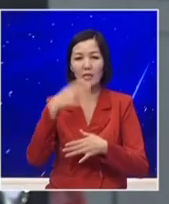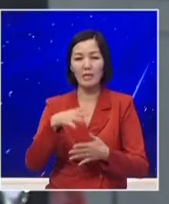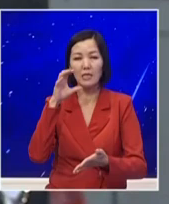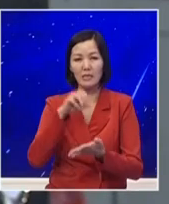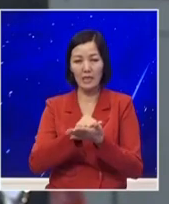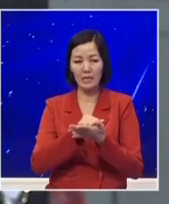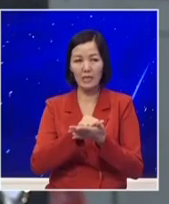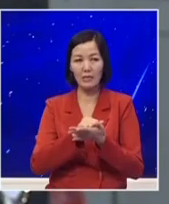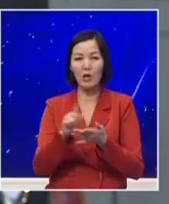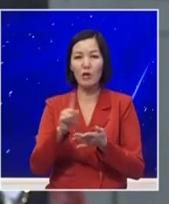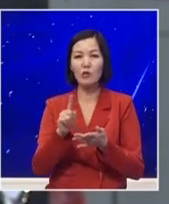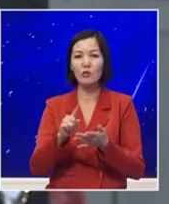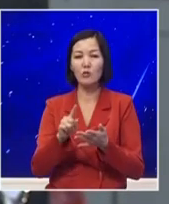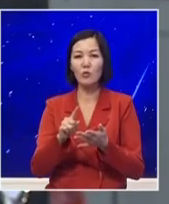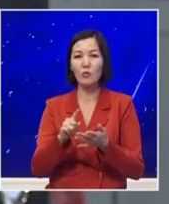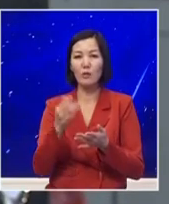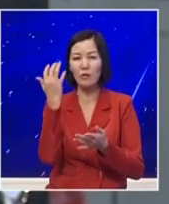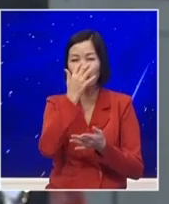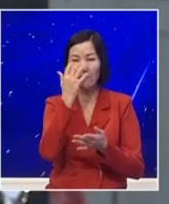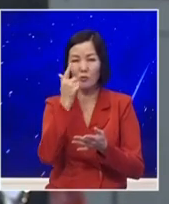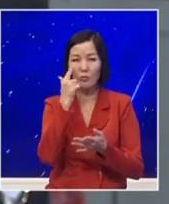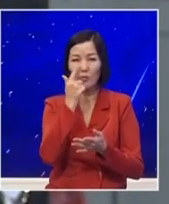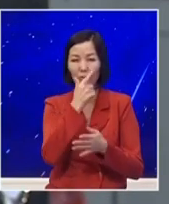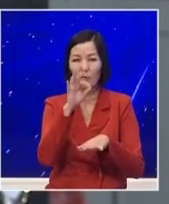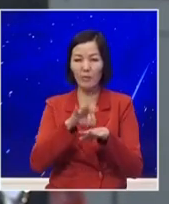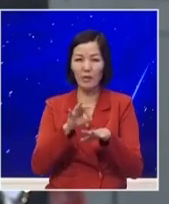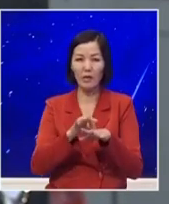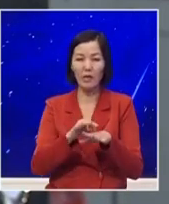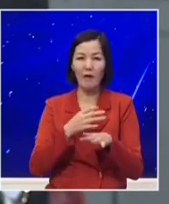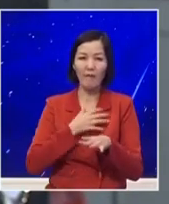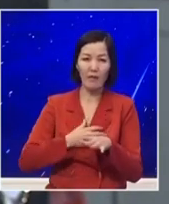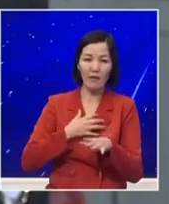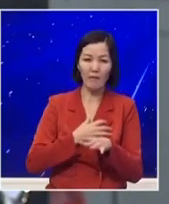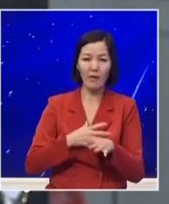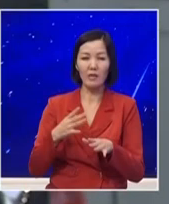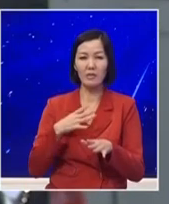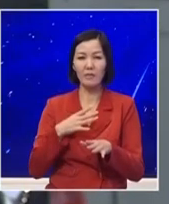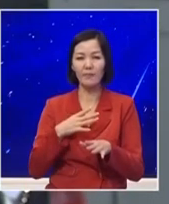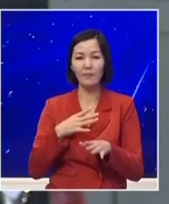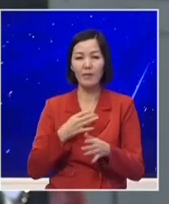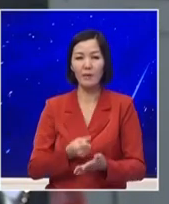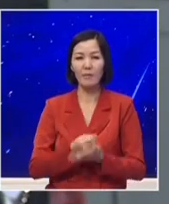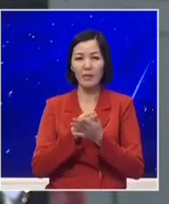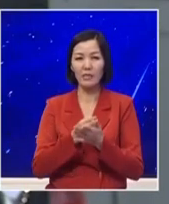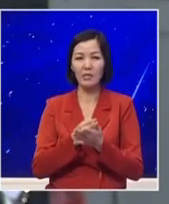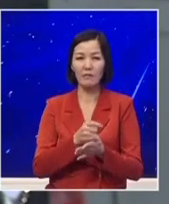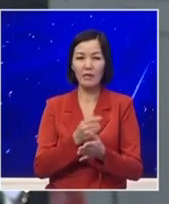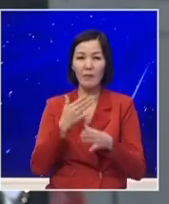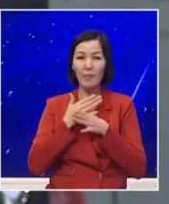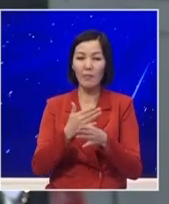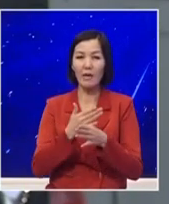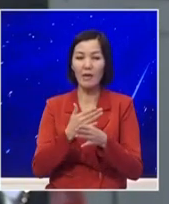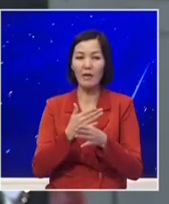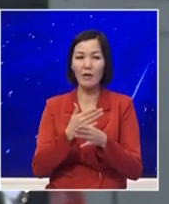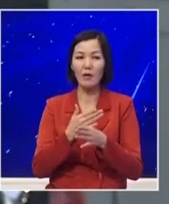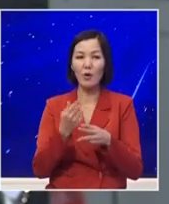занятости. То, что у меня очень плохое зрение, я волновалась, переживала. Меня очень поддерживали и помогали. И я